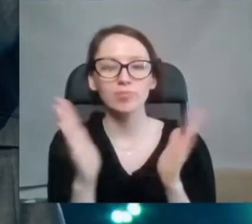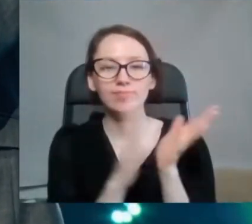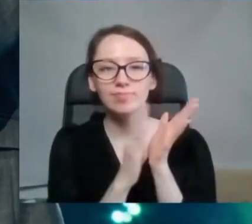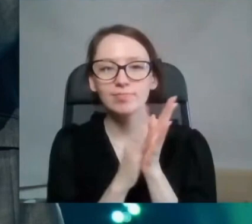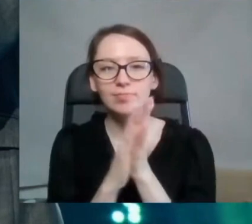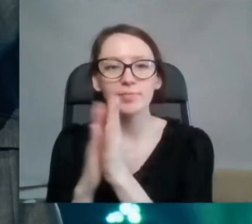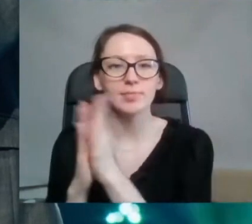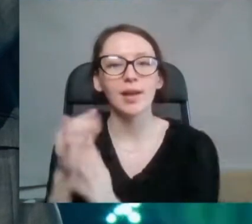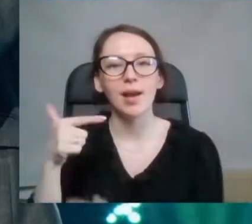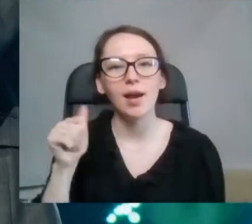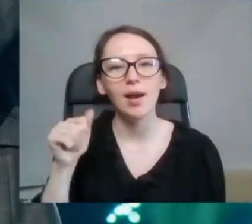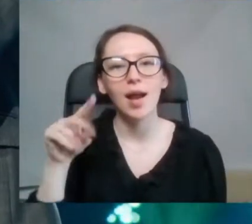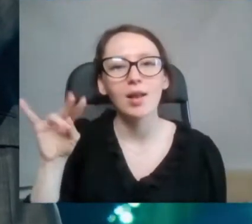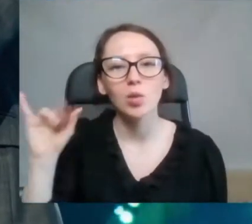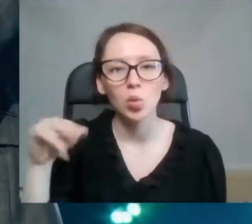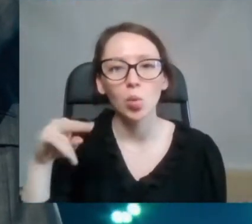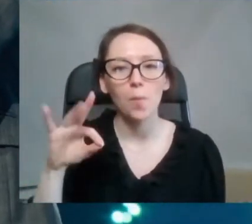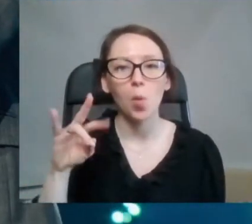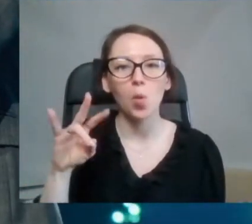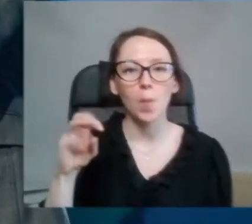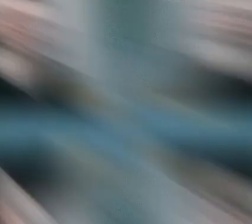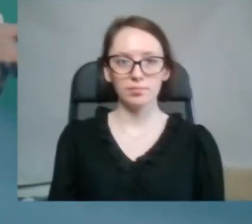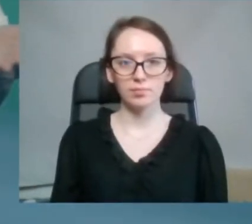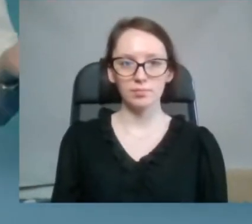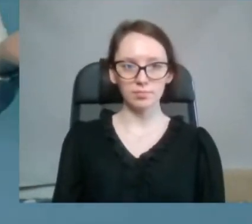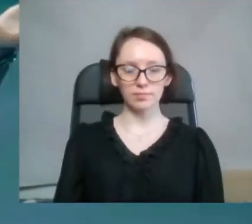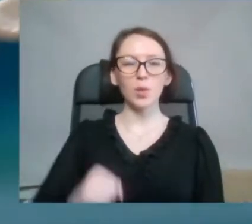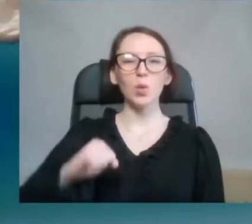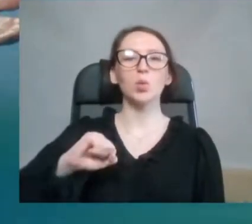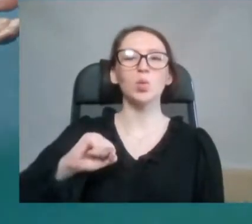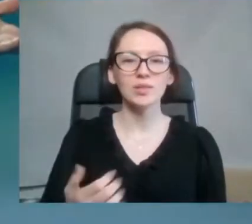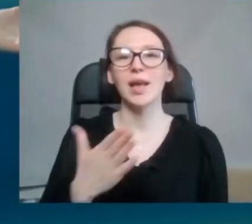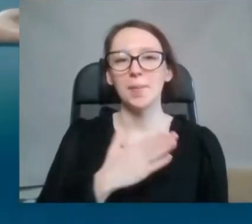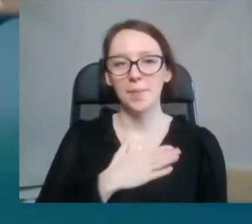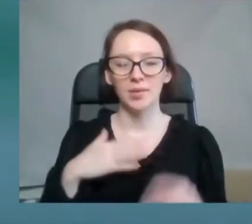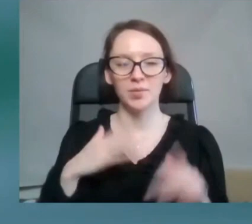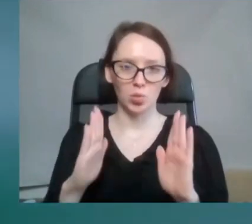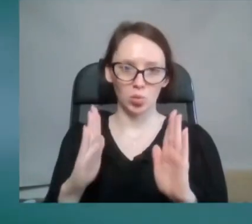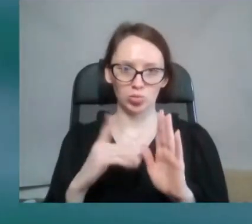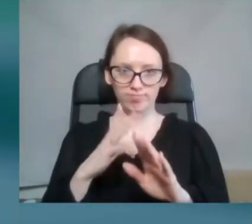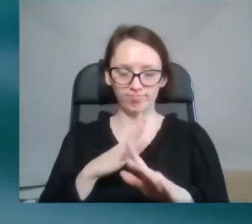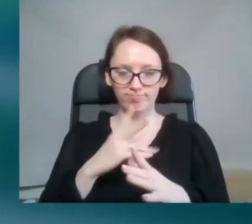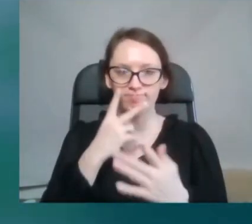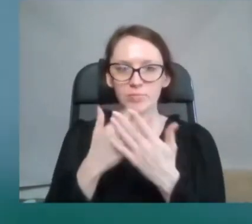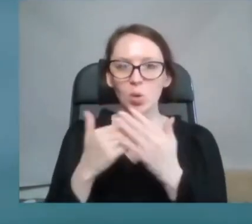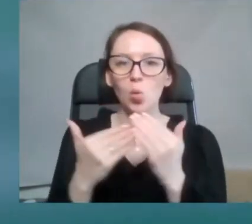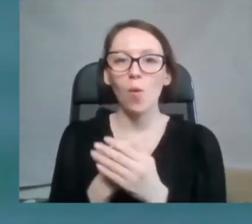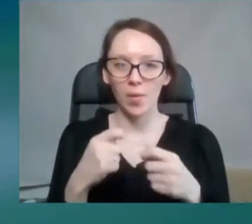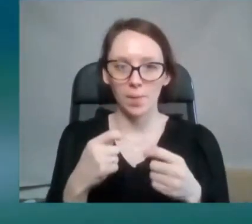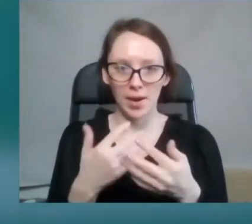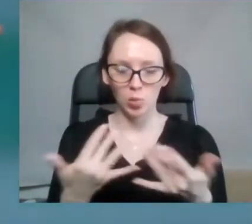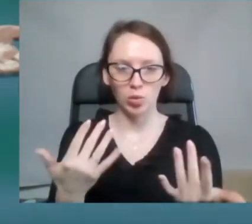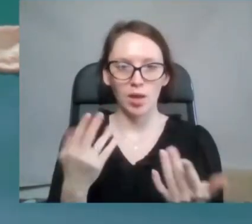Пономареву, GM2, город Ставрополь. Только что был презентован новый продукт. Как вы думаете, почему его